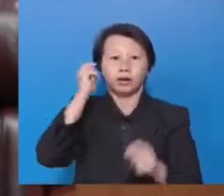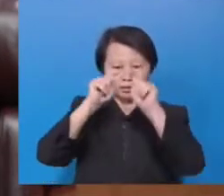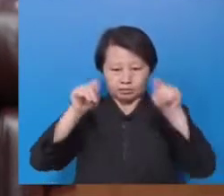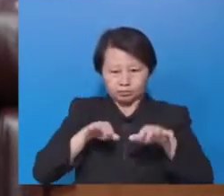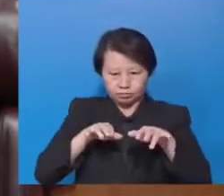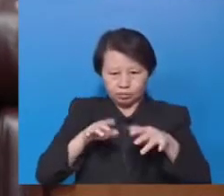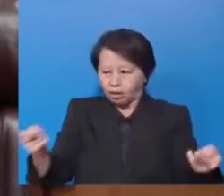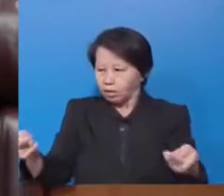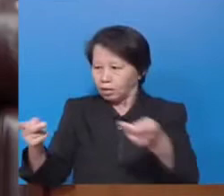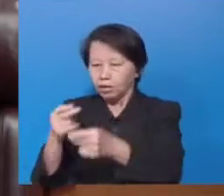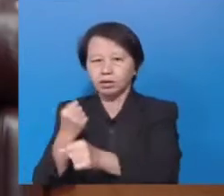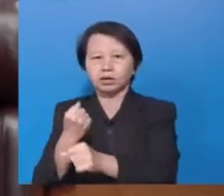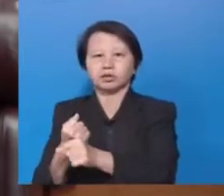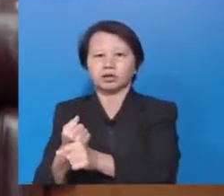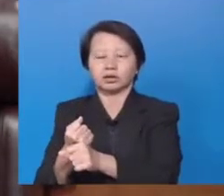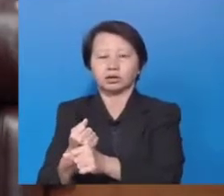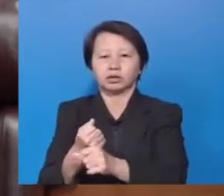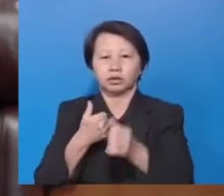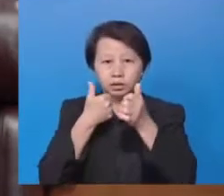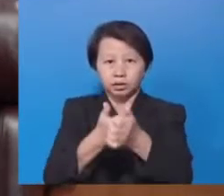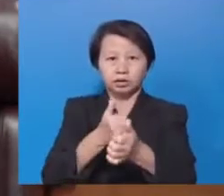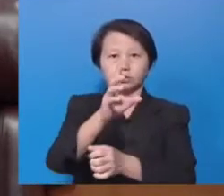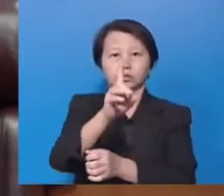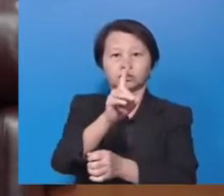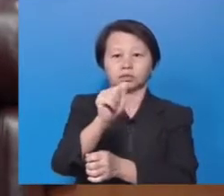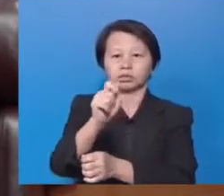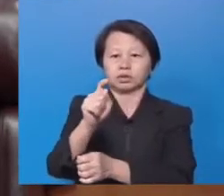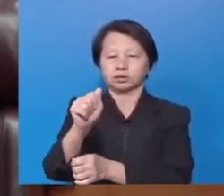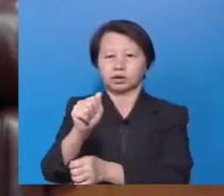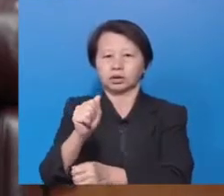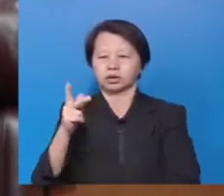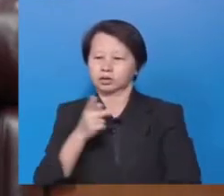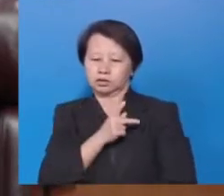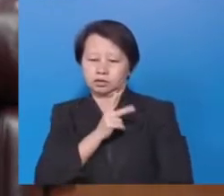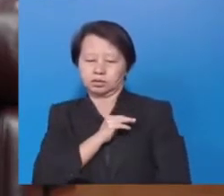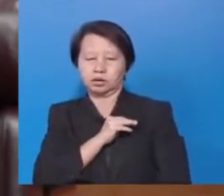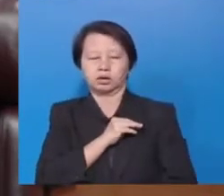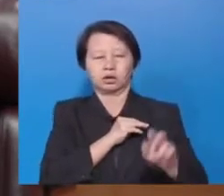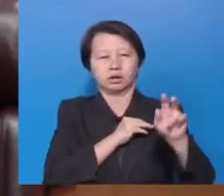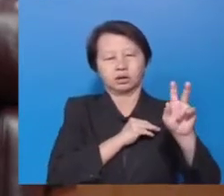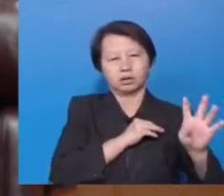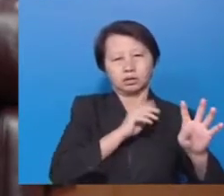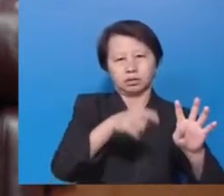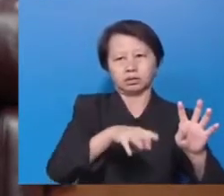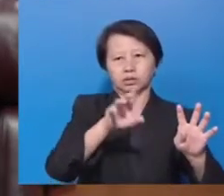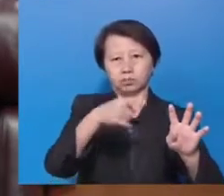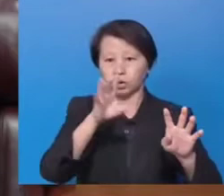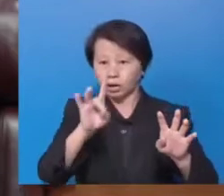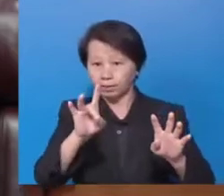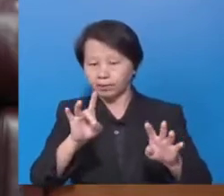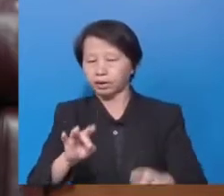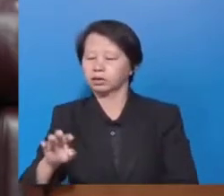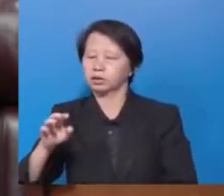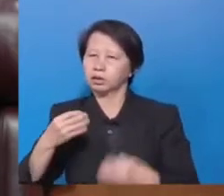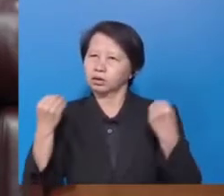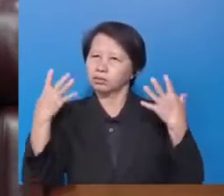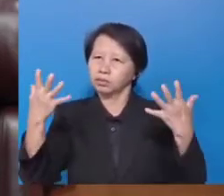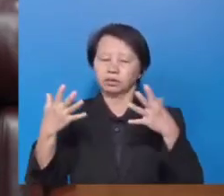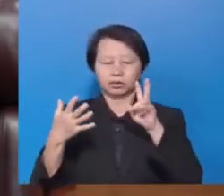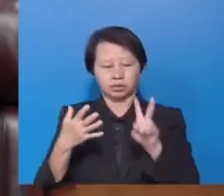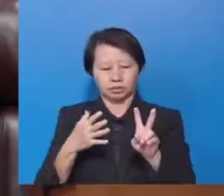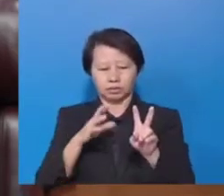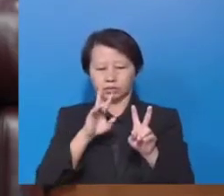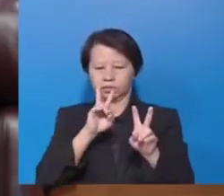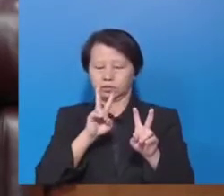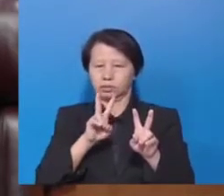tadi Hai berdasarkan data Kementerian sehingga 14oz 2020 sejumlah 200